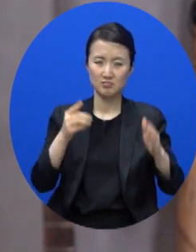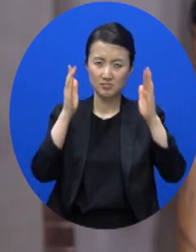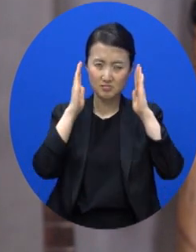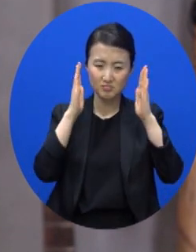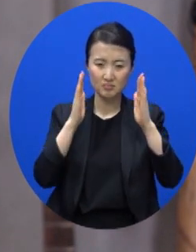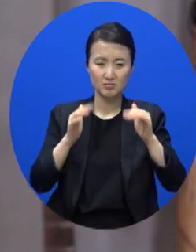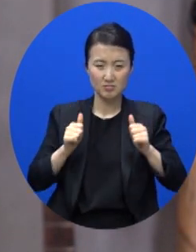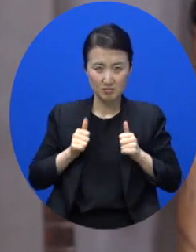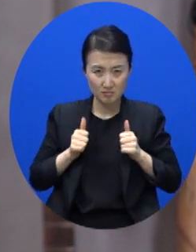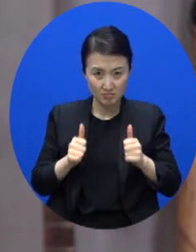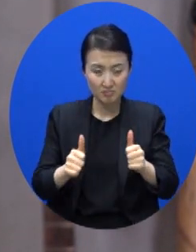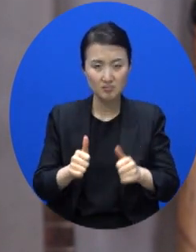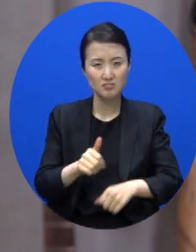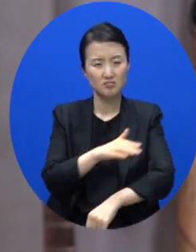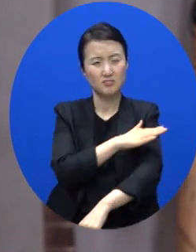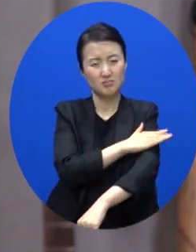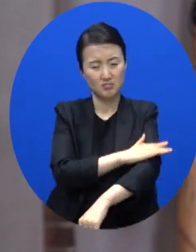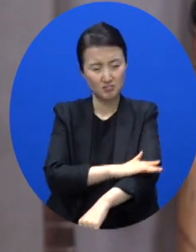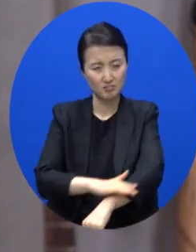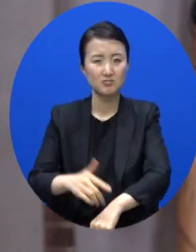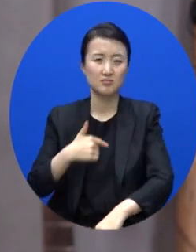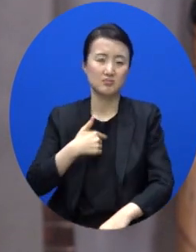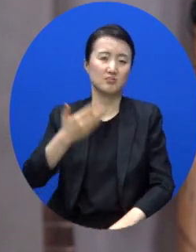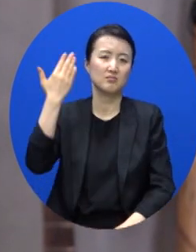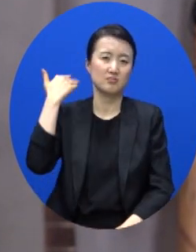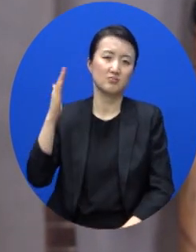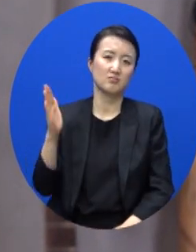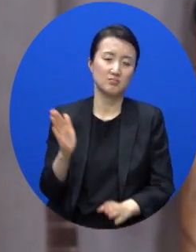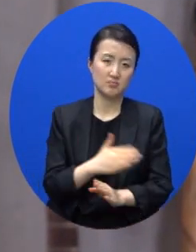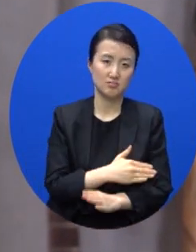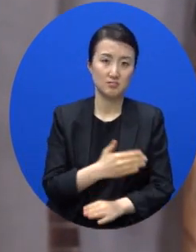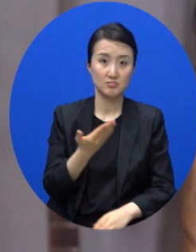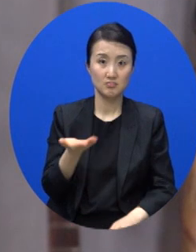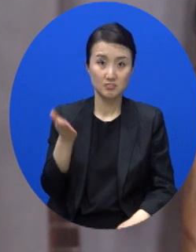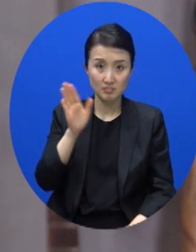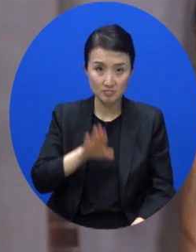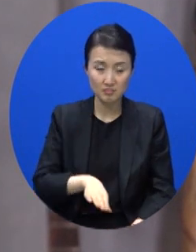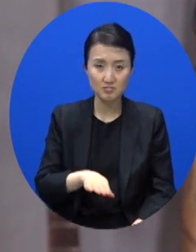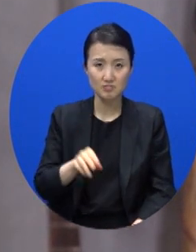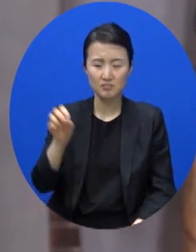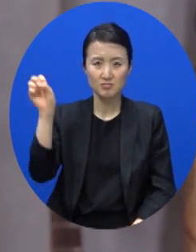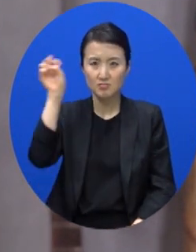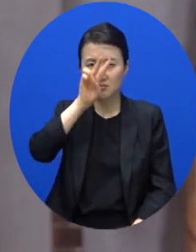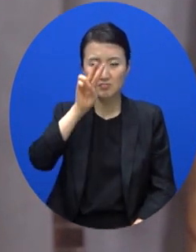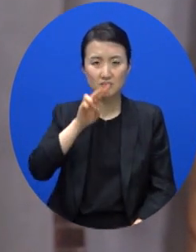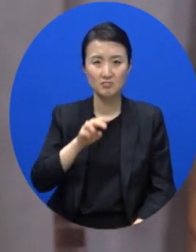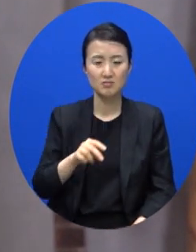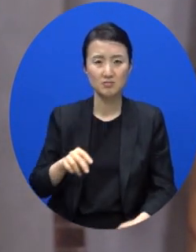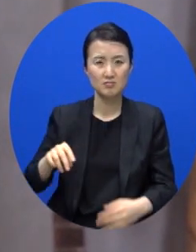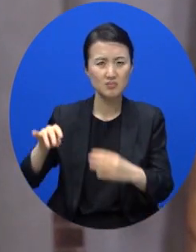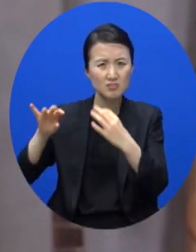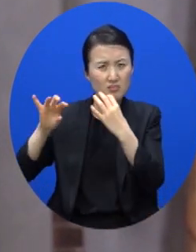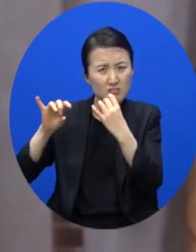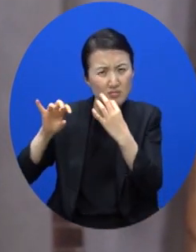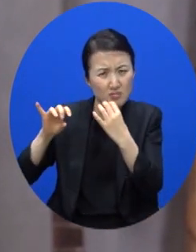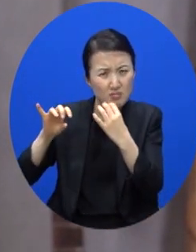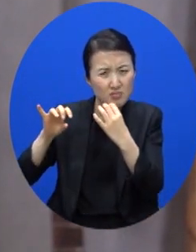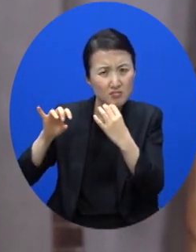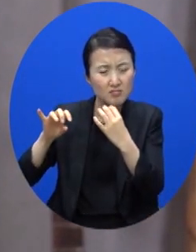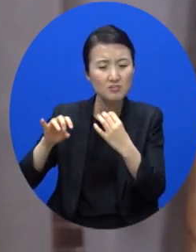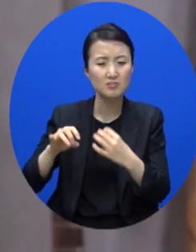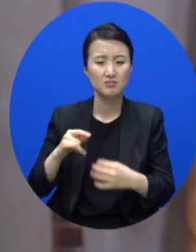좀 잘했거든요. 그랬는데 갑자기 이 국악세계에 들어간다고